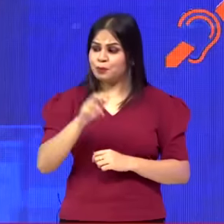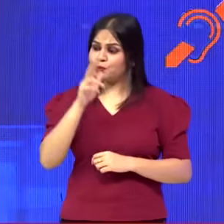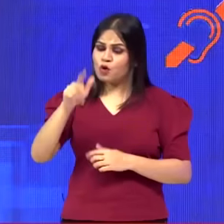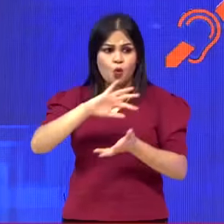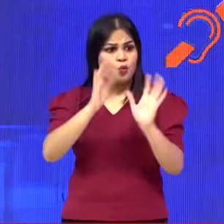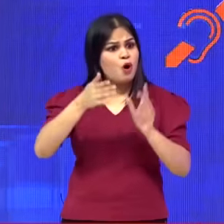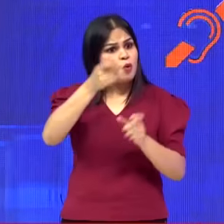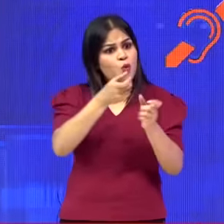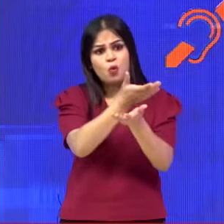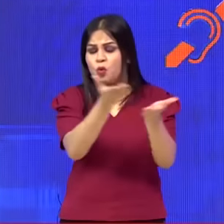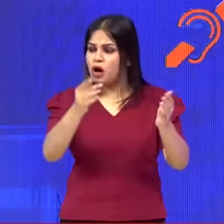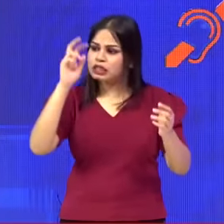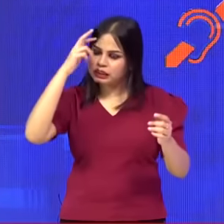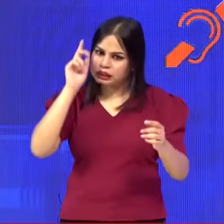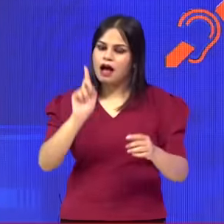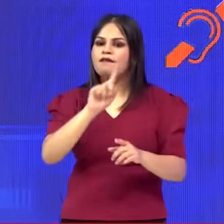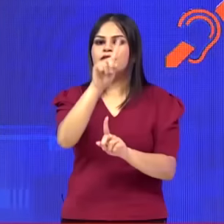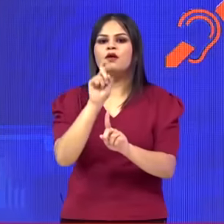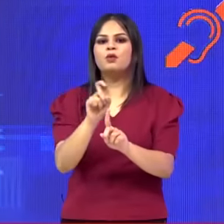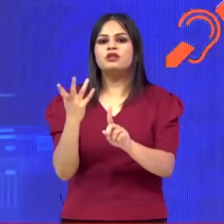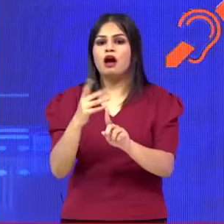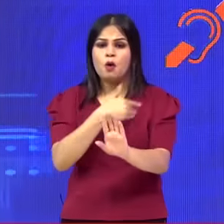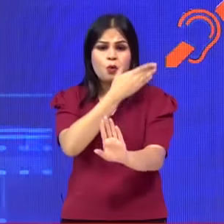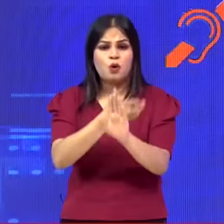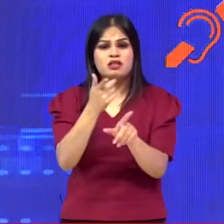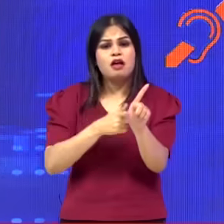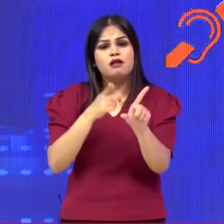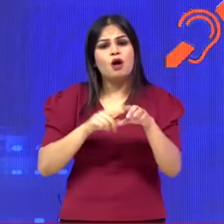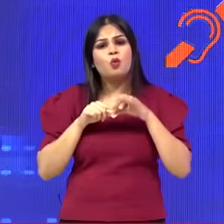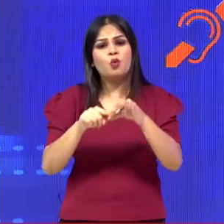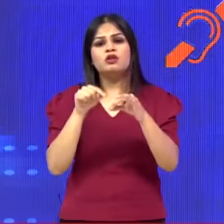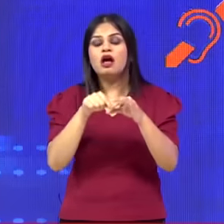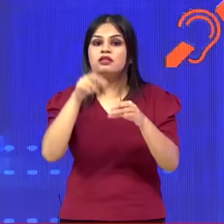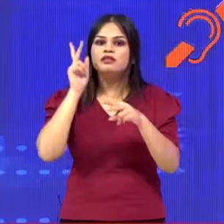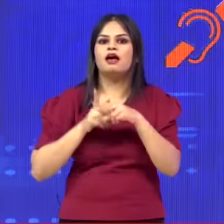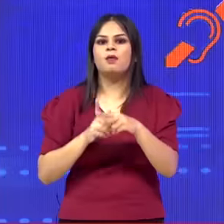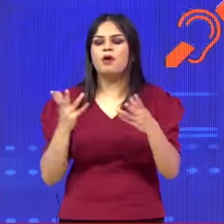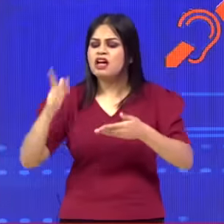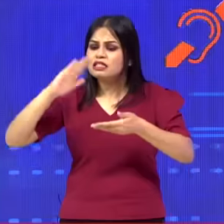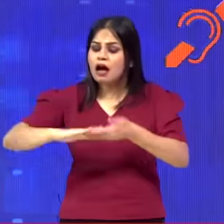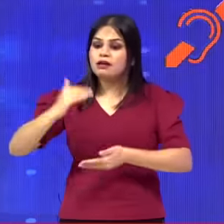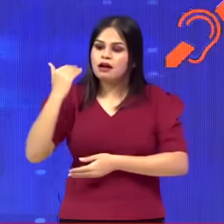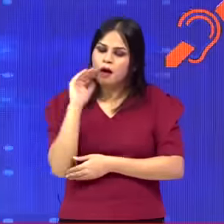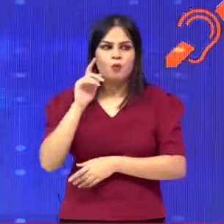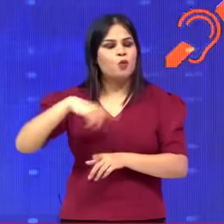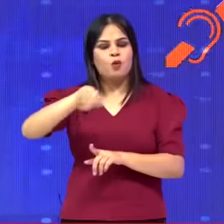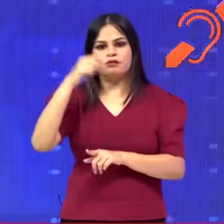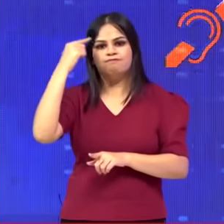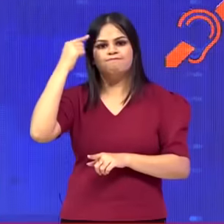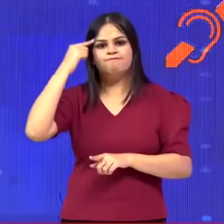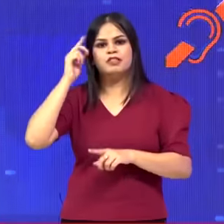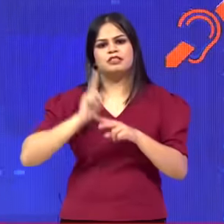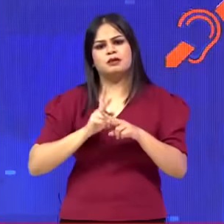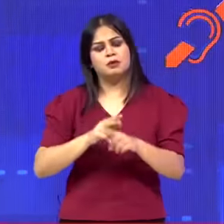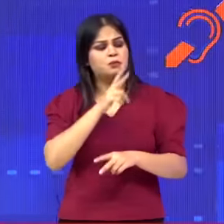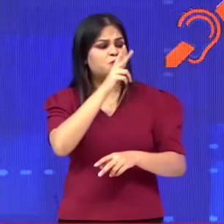दुनिया के सामने सवाल है और कई साल से ये सवाल है कि सलमान खान की शादी कब होगी. सब जब ऊपर